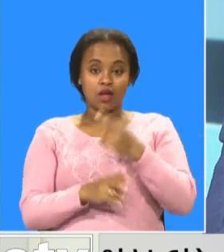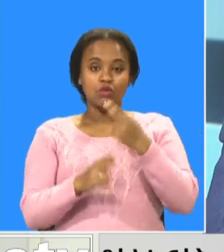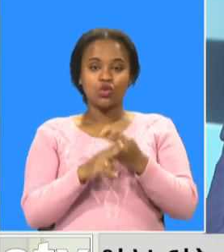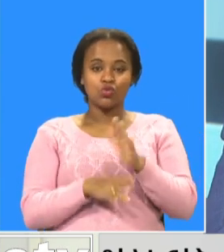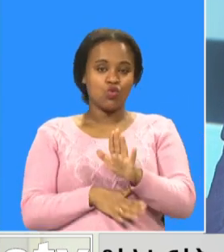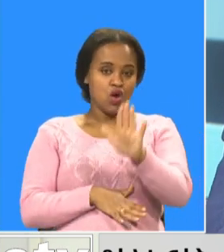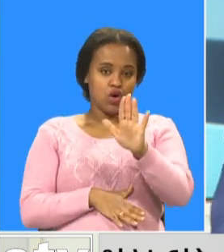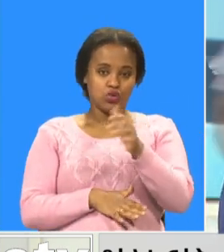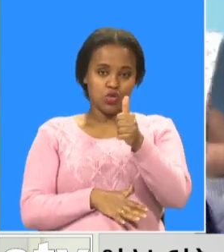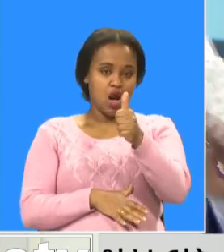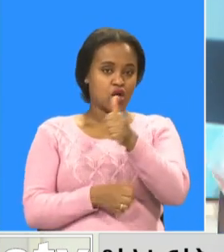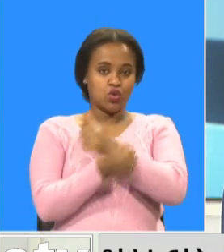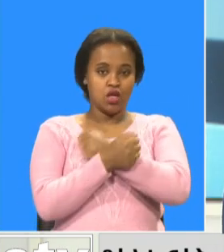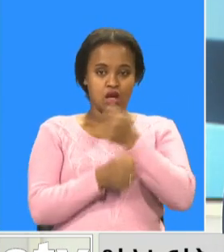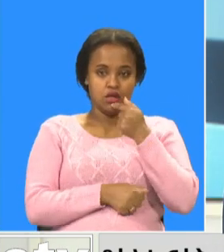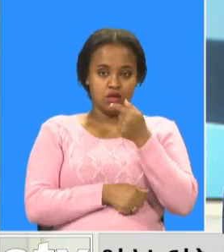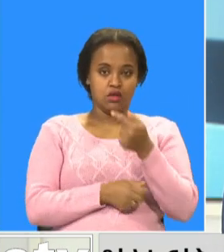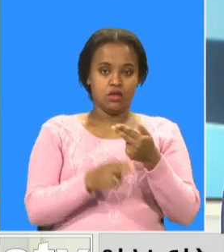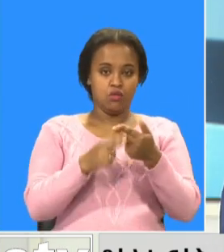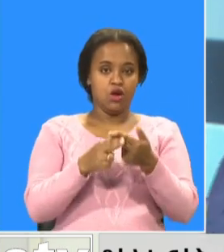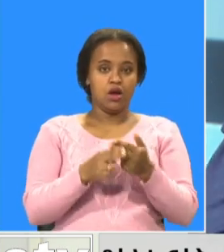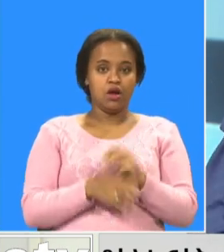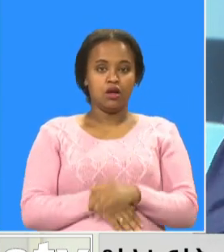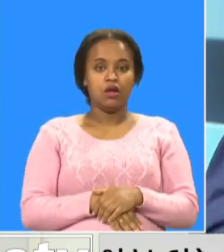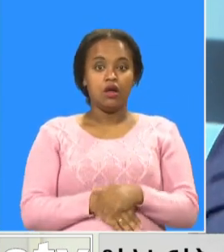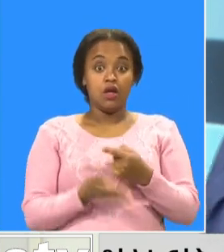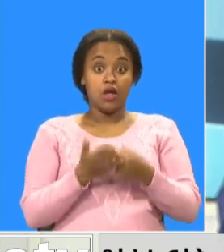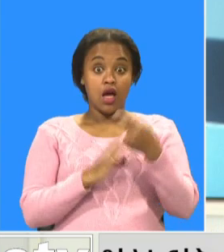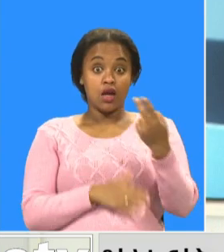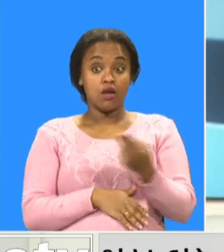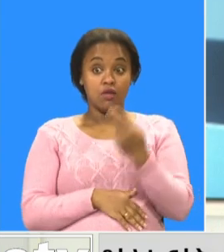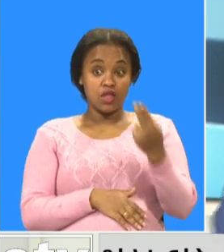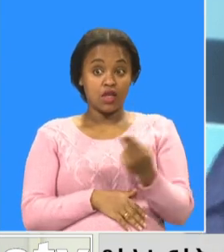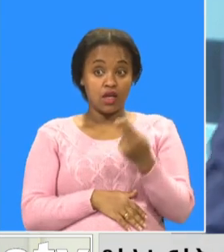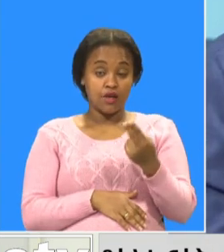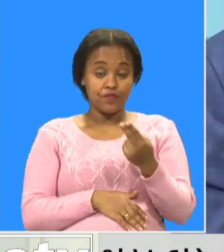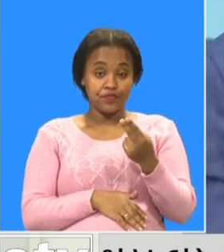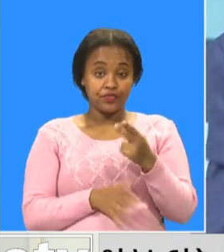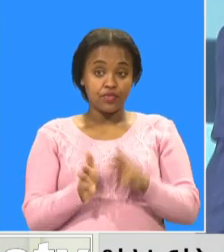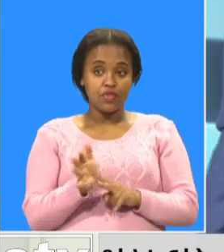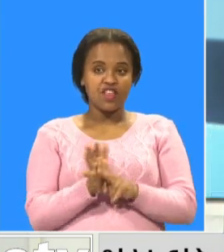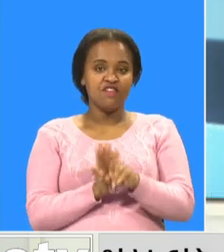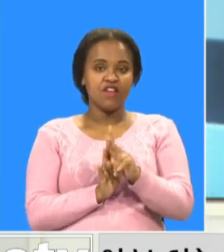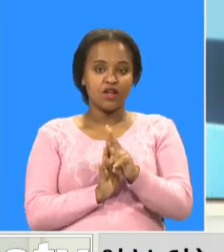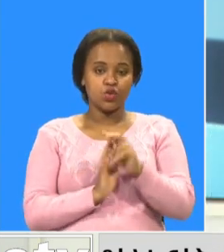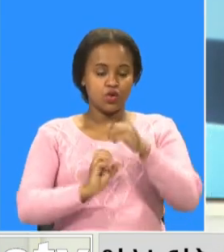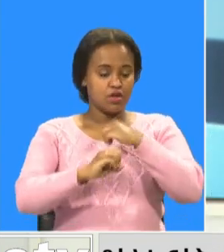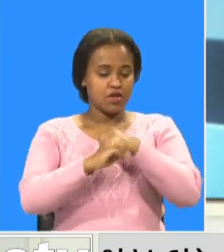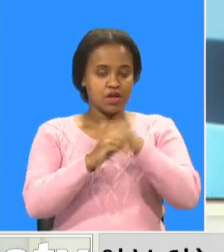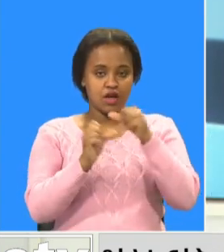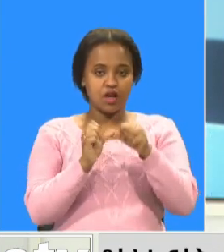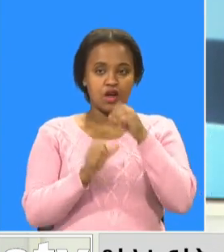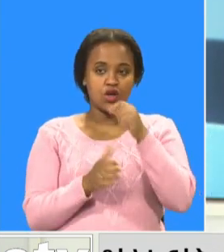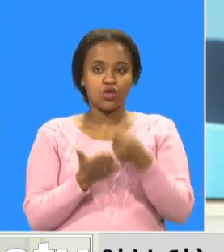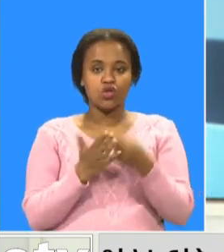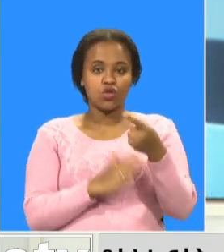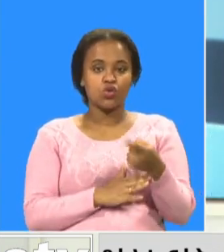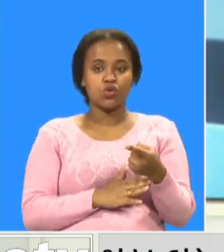መጠቀም ለህክምና አገልግሎት ወይም ደግሞ ቫይረሱን ለመከላከል አይውልም። እሱ